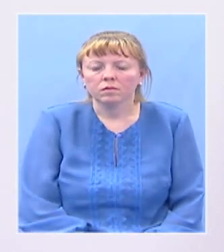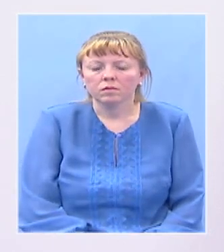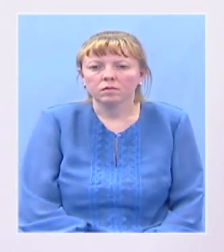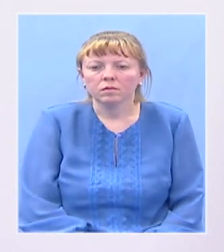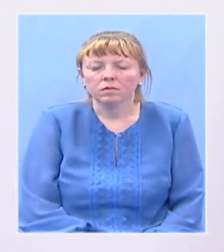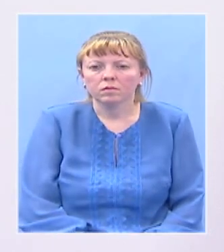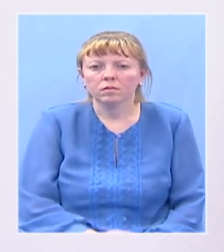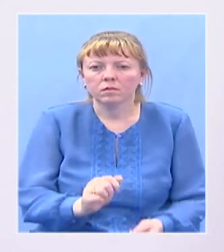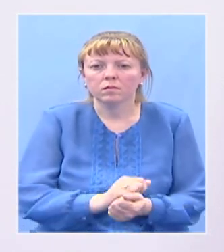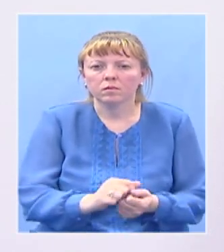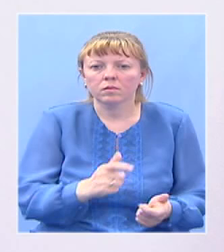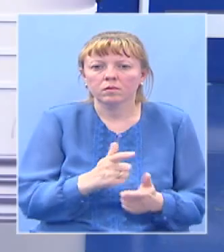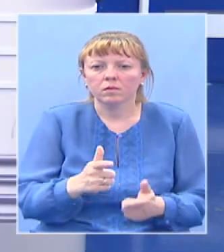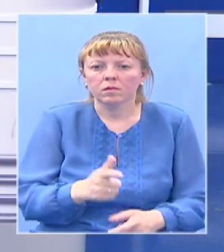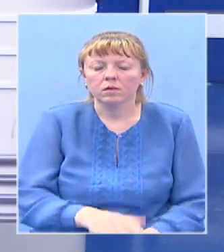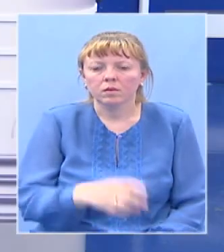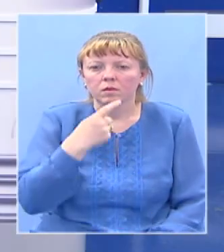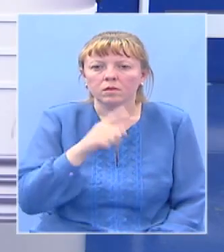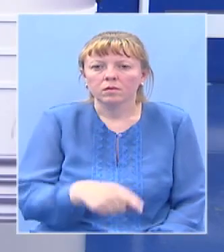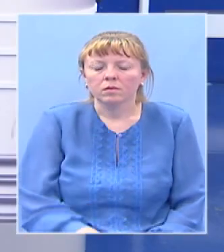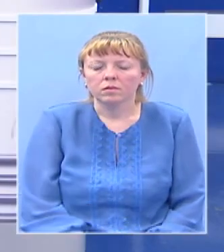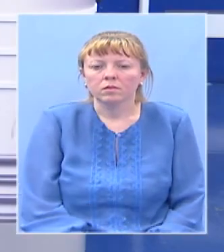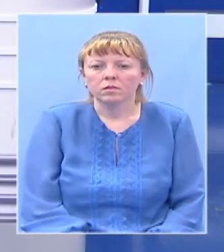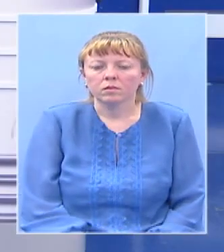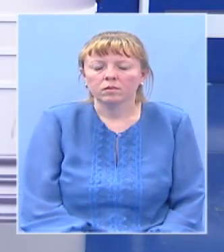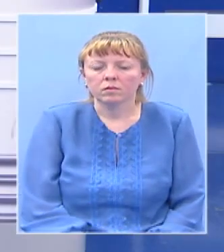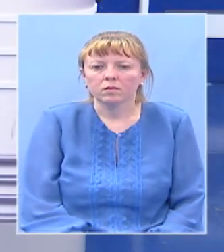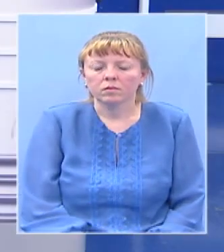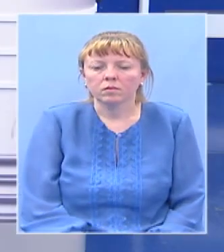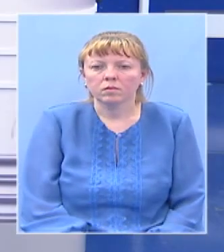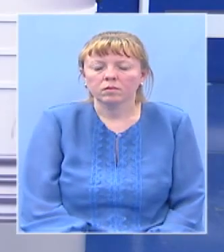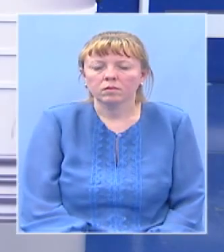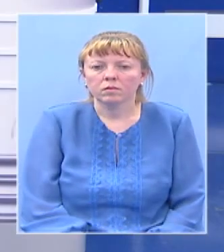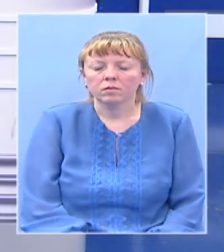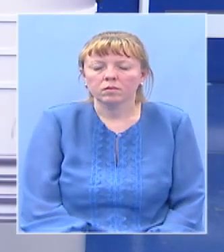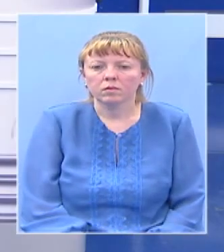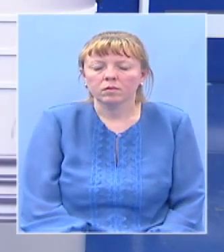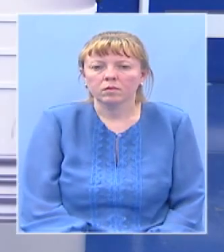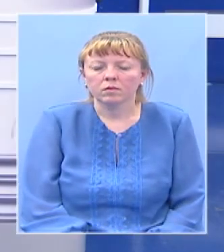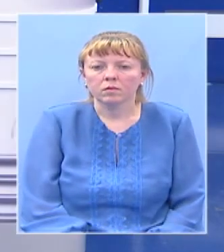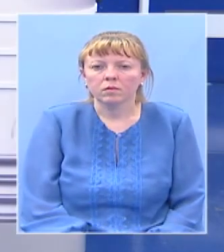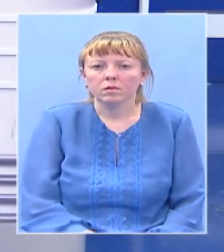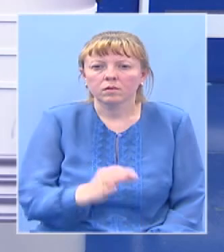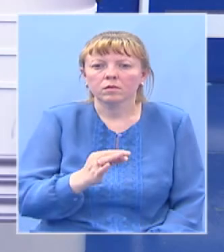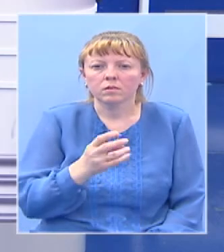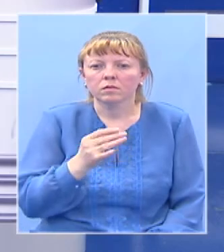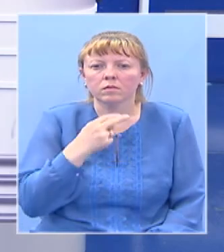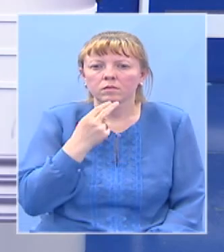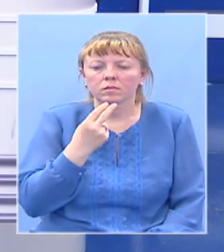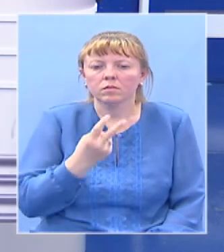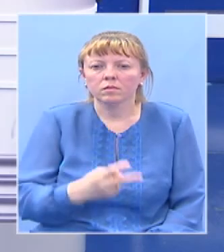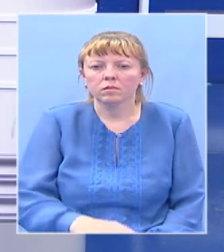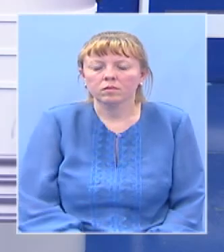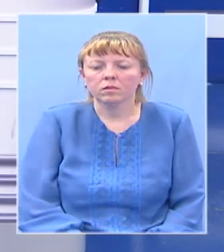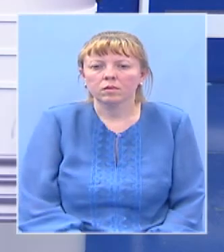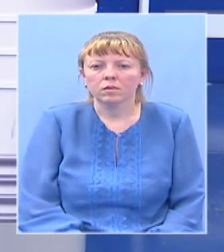подготовится соответствующий госномера получит Да транспортно средство недавно только прибыл и выйдет уже на лини контрольное мероприятия Ну